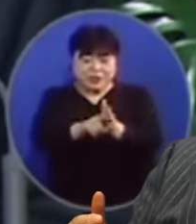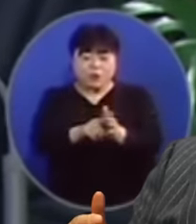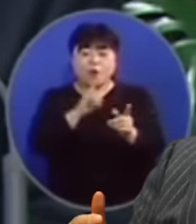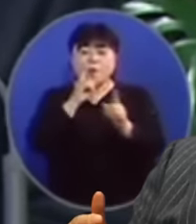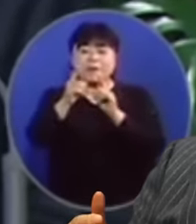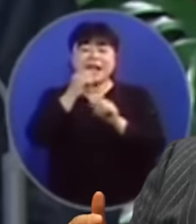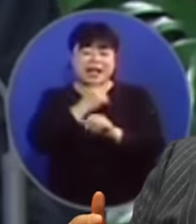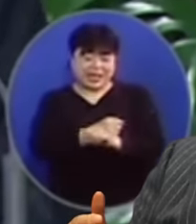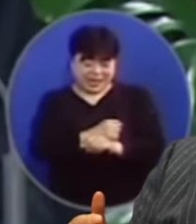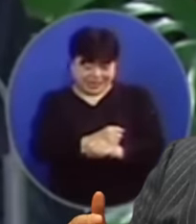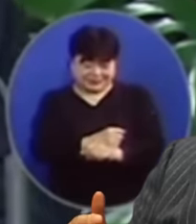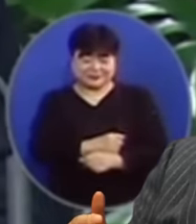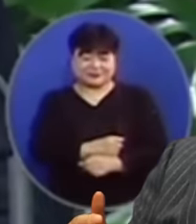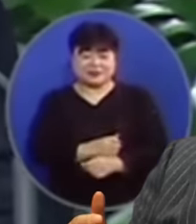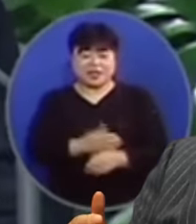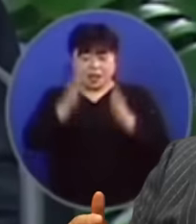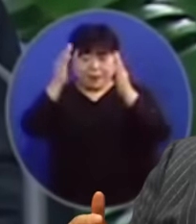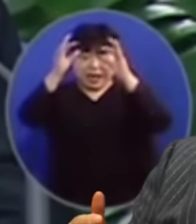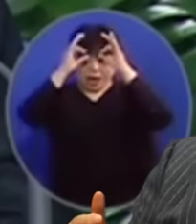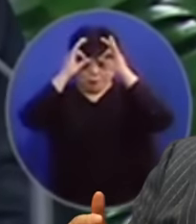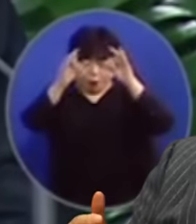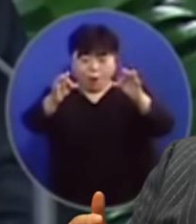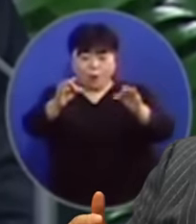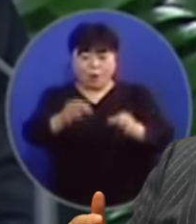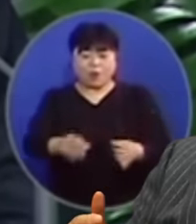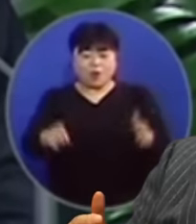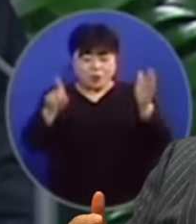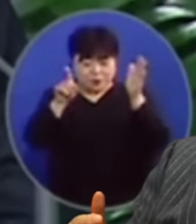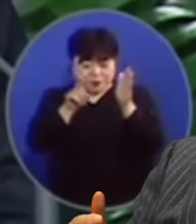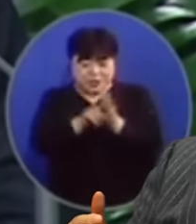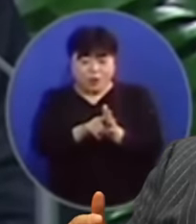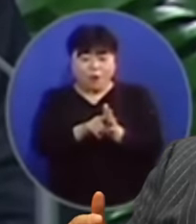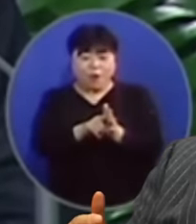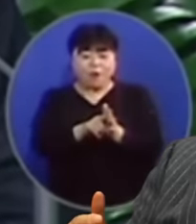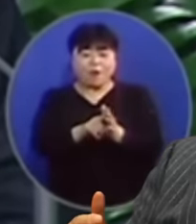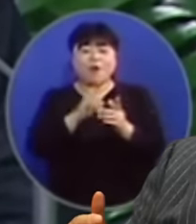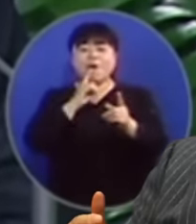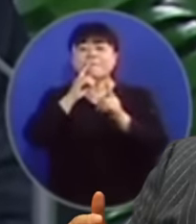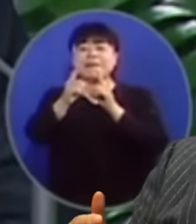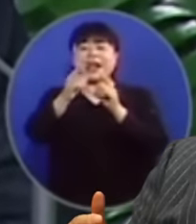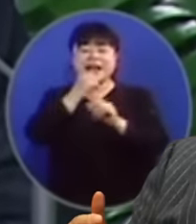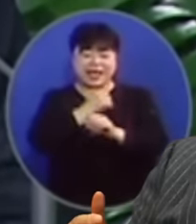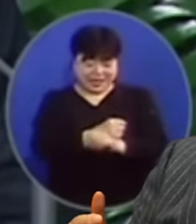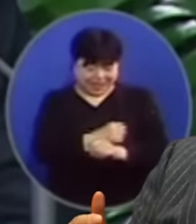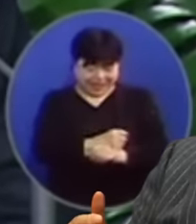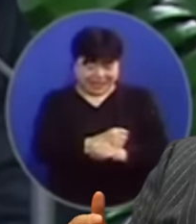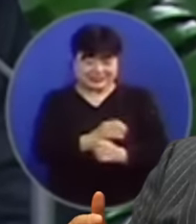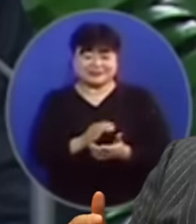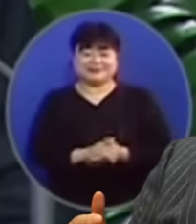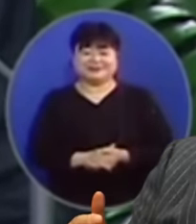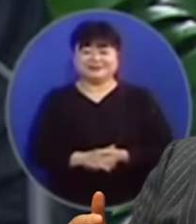말하라. 바라보고 믿고 말하라.